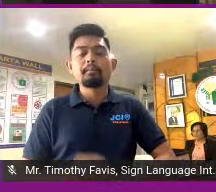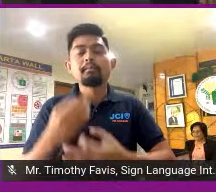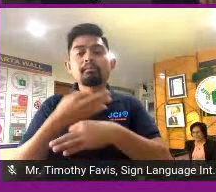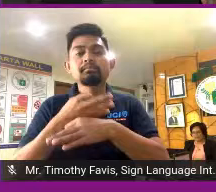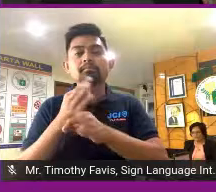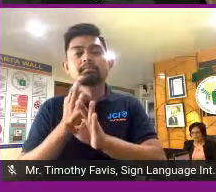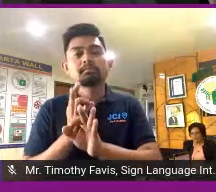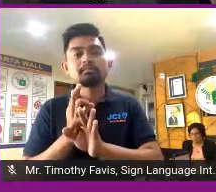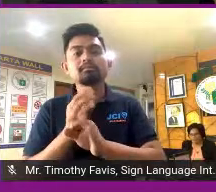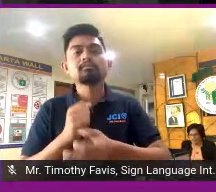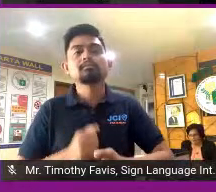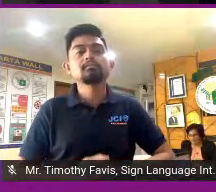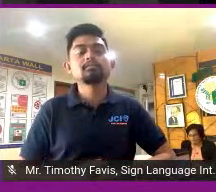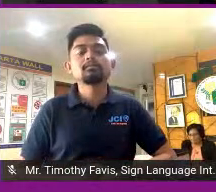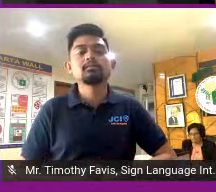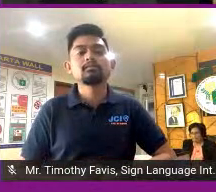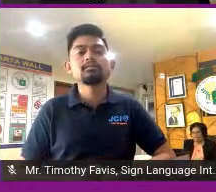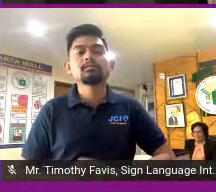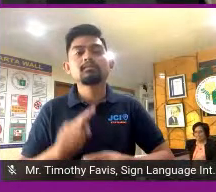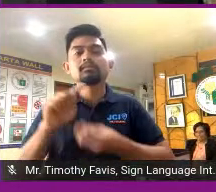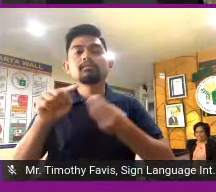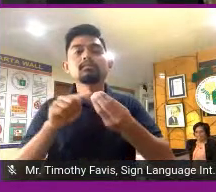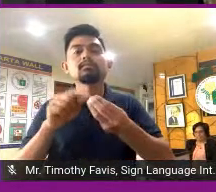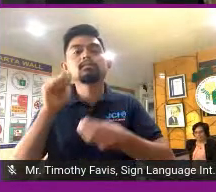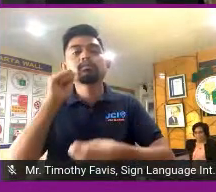formulation of the Magna Carta of Women.